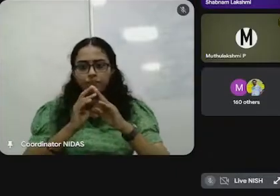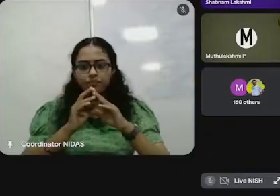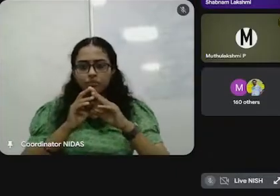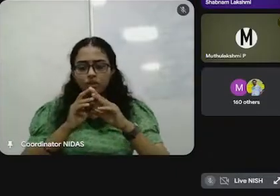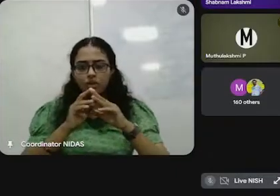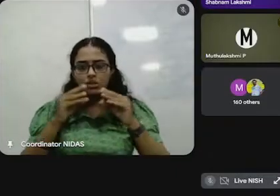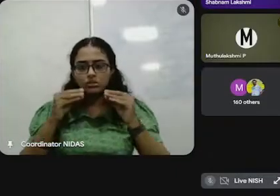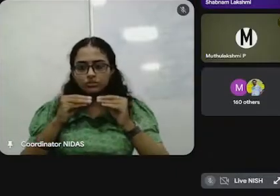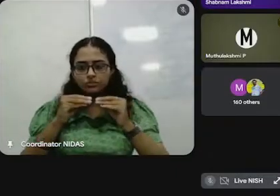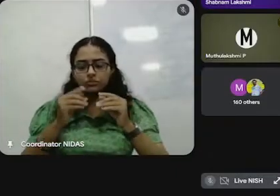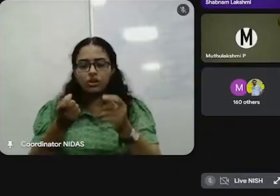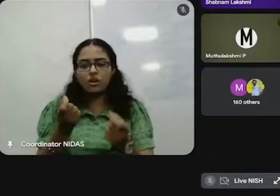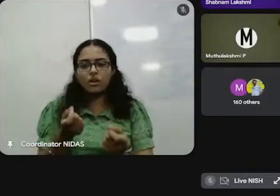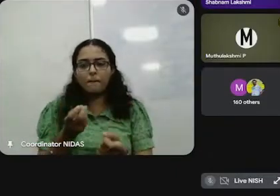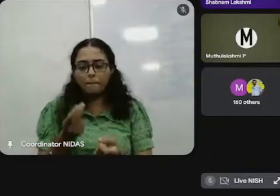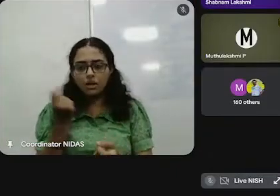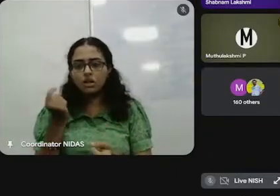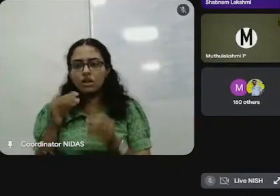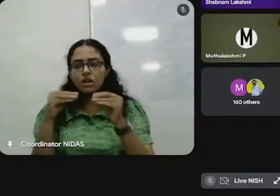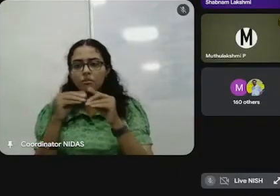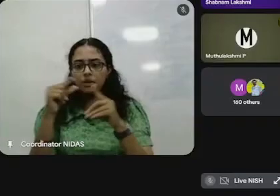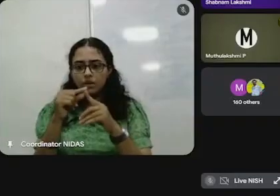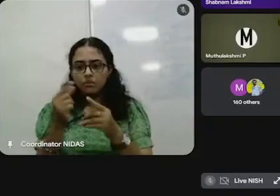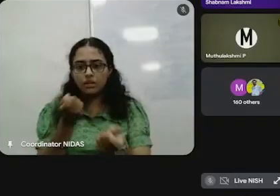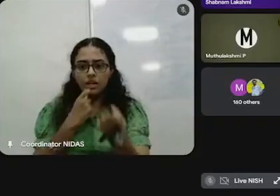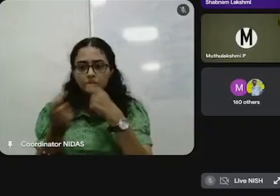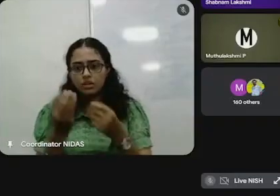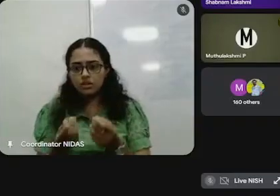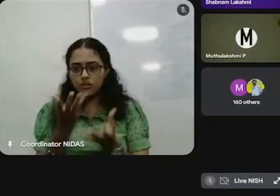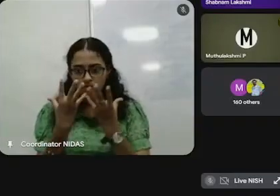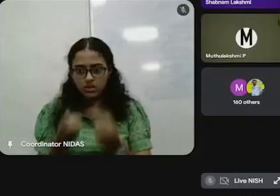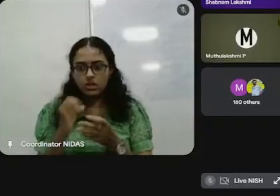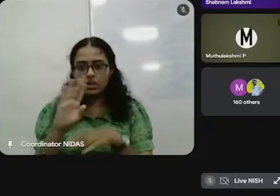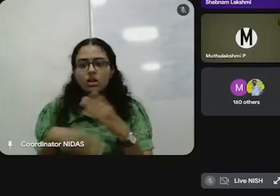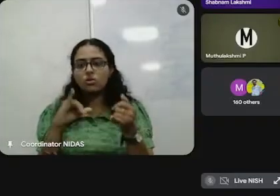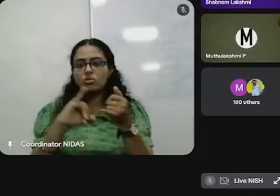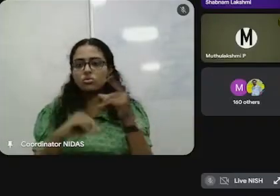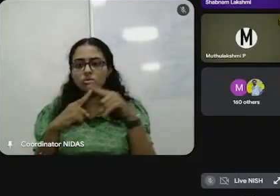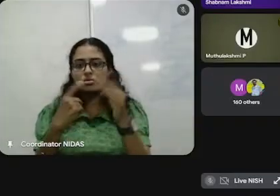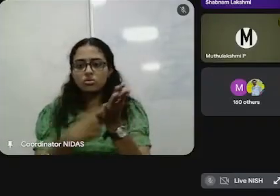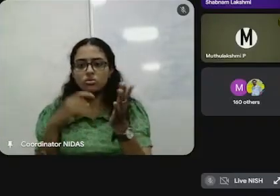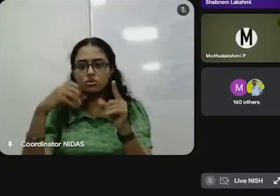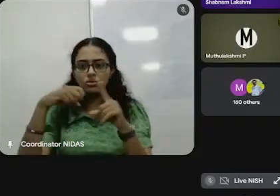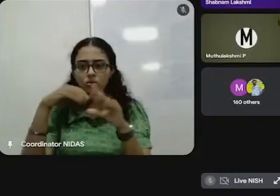പറ്റില്ലായിരിക്കും. പക്ഷെ അത് എത്രയും പെട്ടെന്ന് BP കുറയ്ക്കാനുള്ള മെഡിസിൻസ് കഴിക്കേണ്ടത് തന്നെയാണ്, അല്ലെങ്കിൽ അത് സ്ട്രോക്കിലേക്ക് വഴിതെളിക്കും.